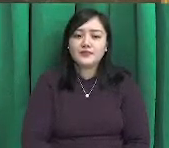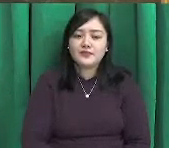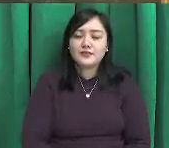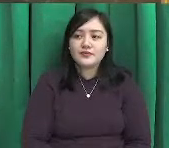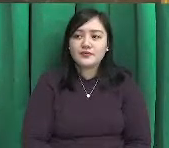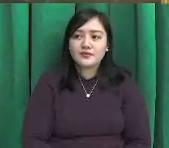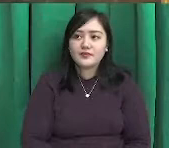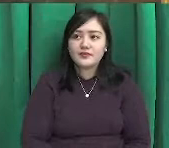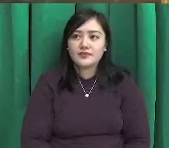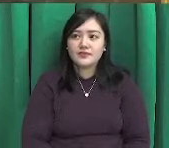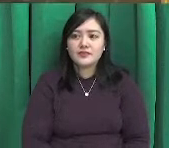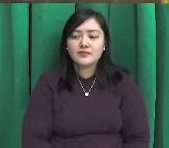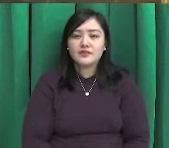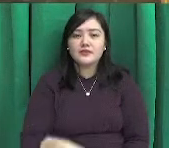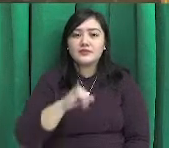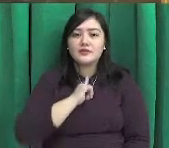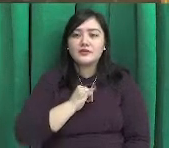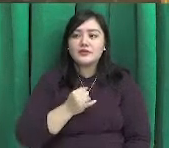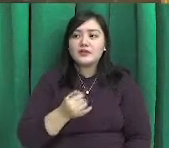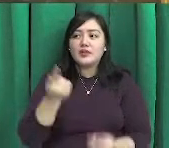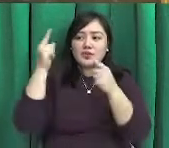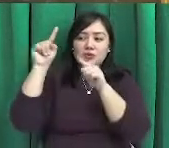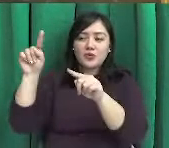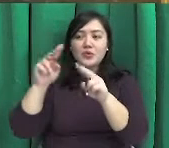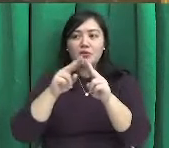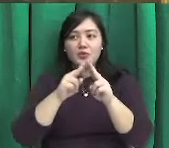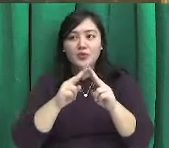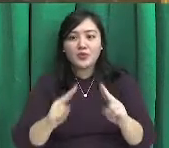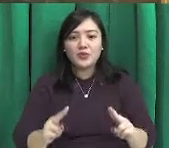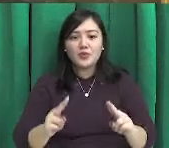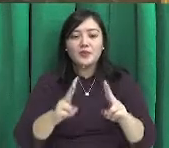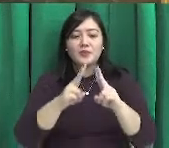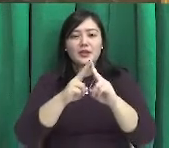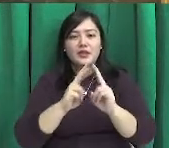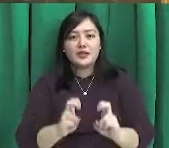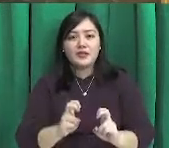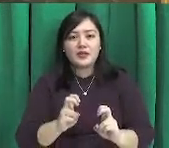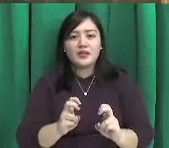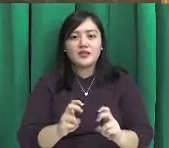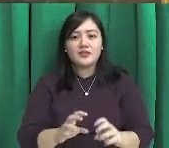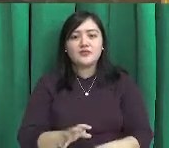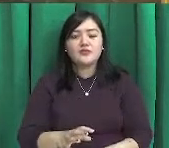Dumarating ako sa bahay. Kahit na pagod na po,